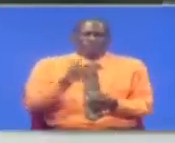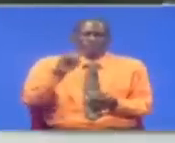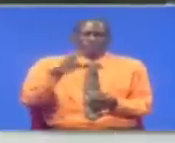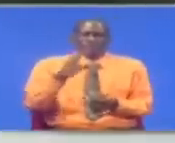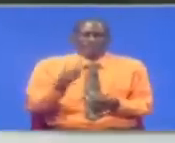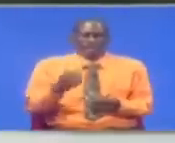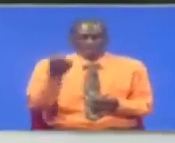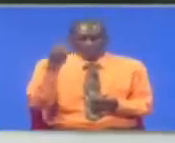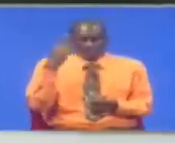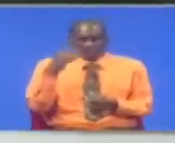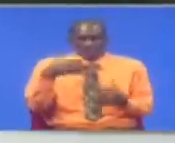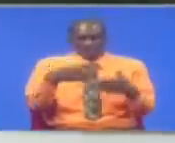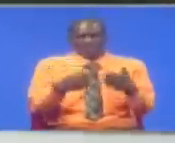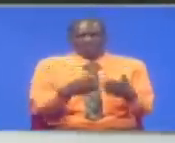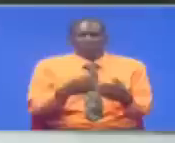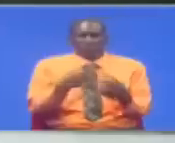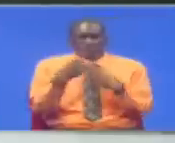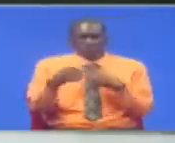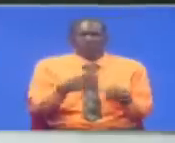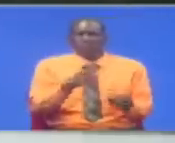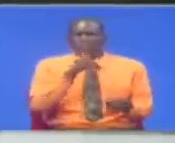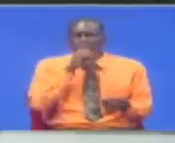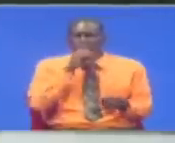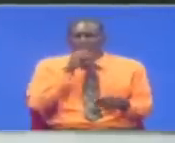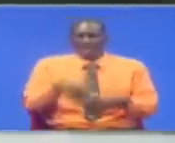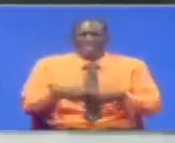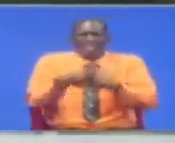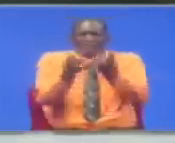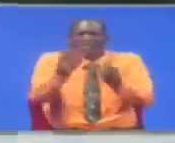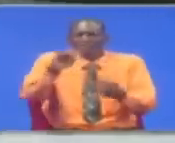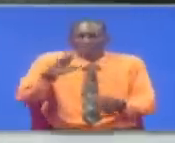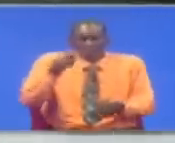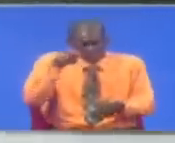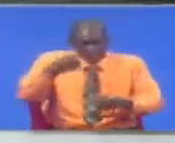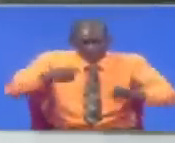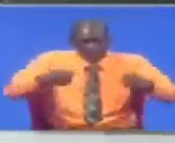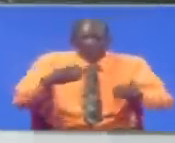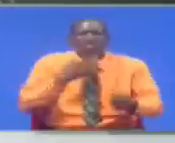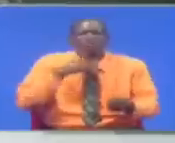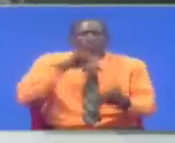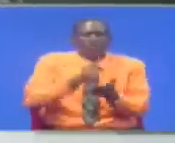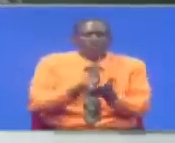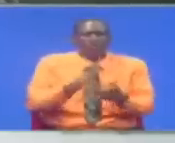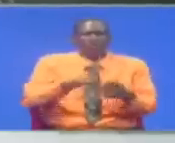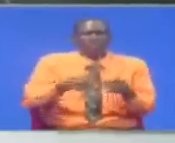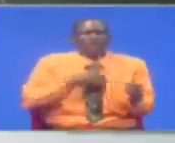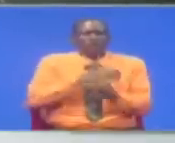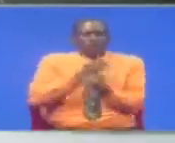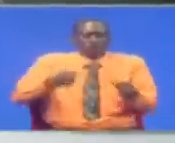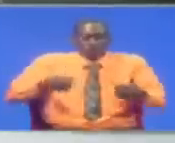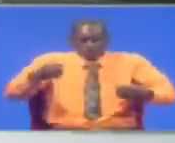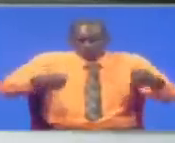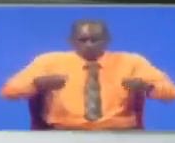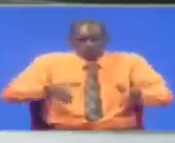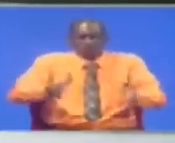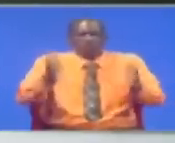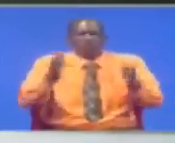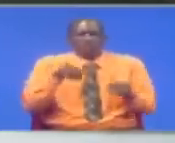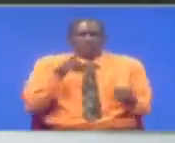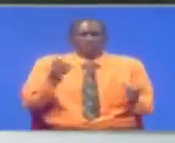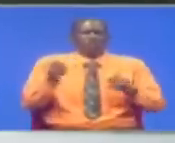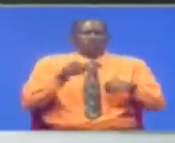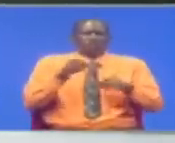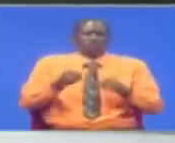waelewa kabla waongee banyamaze na waelewa shika uwapatie hii. Wanataka hizo. Lakini hawana barabara hii itaweza kuwa. It doesn't matter